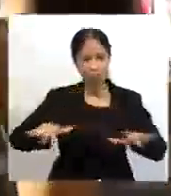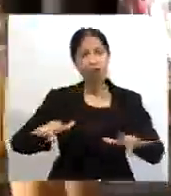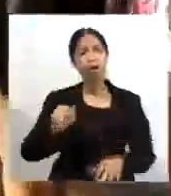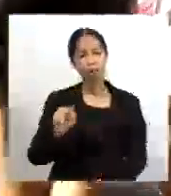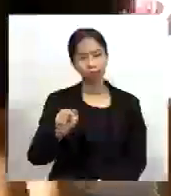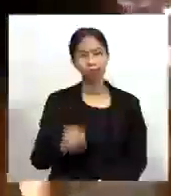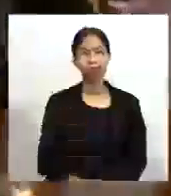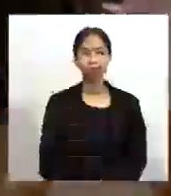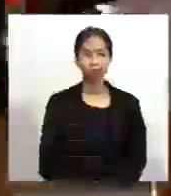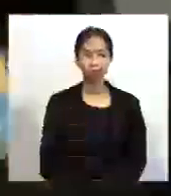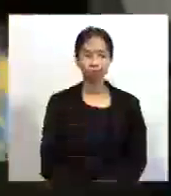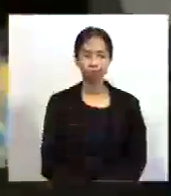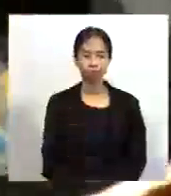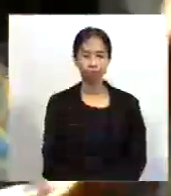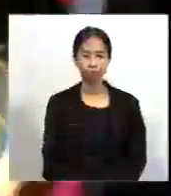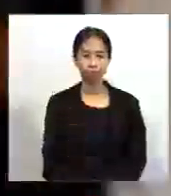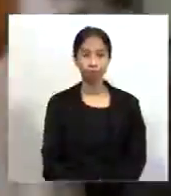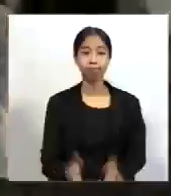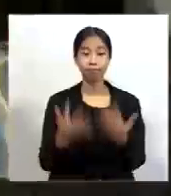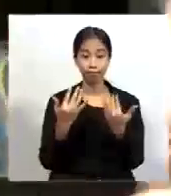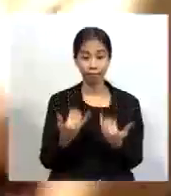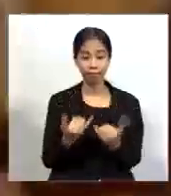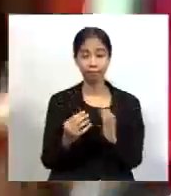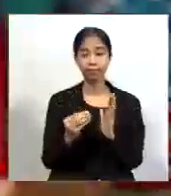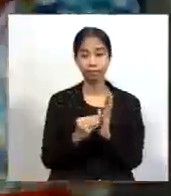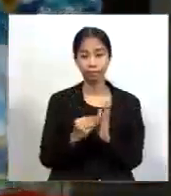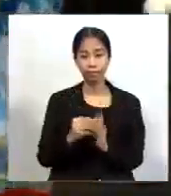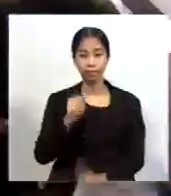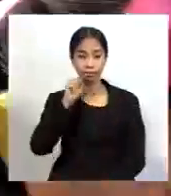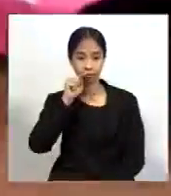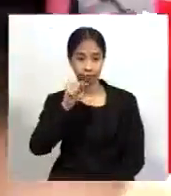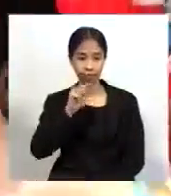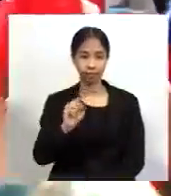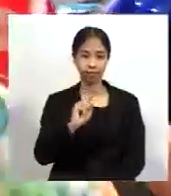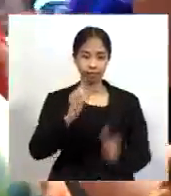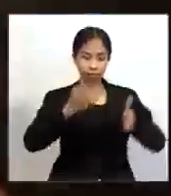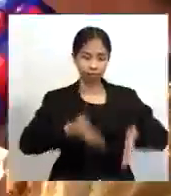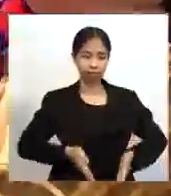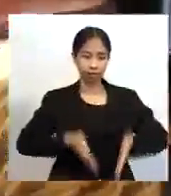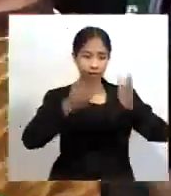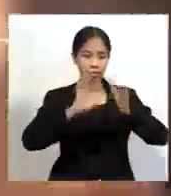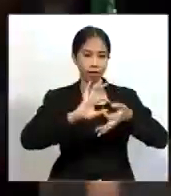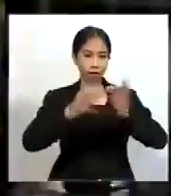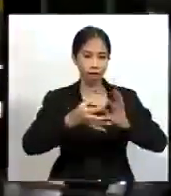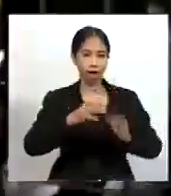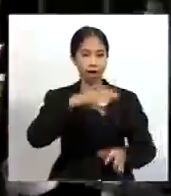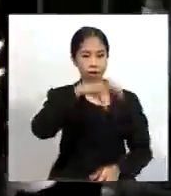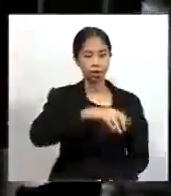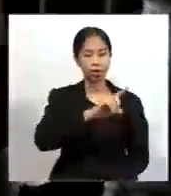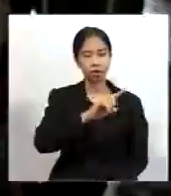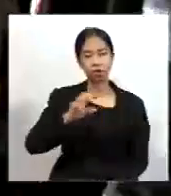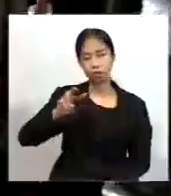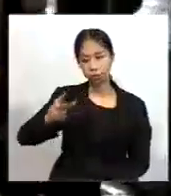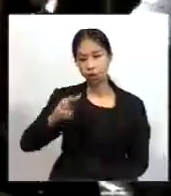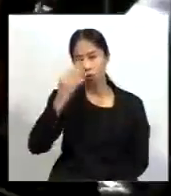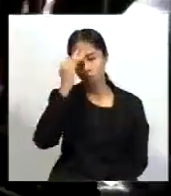ควิด-19 ครับพร้อมกันนี้กรุงเทพมหานครได้สั่งให้ปิดการใช้อาคารกีฬาเวท1และ2เนื่องจากเป็นสถาน